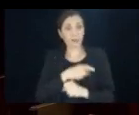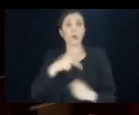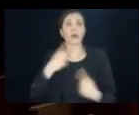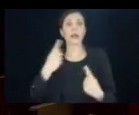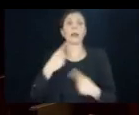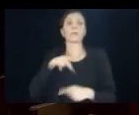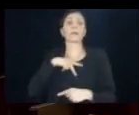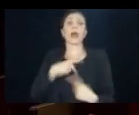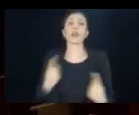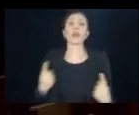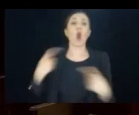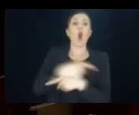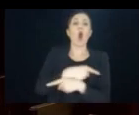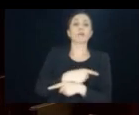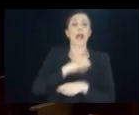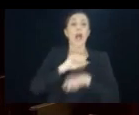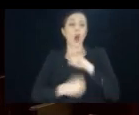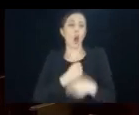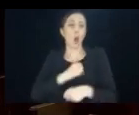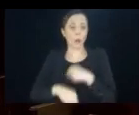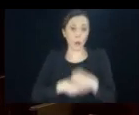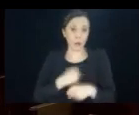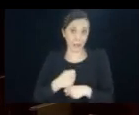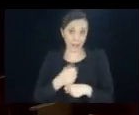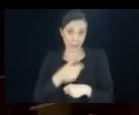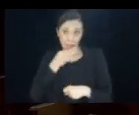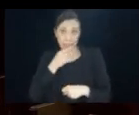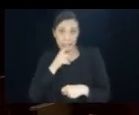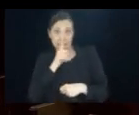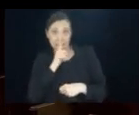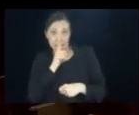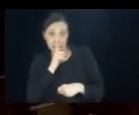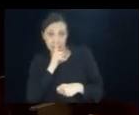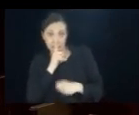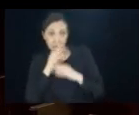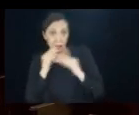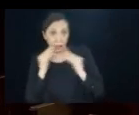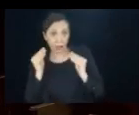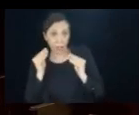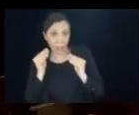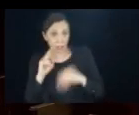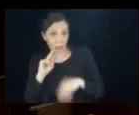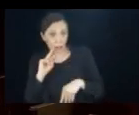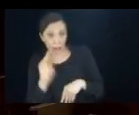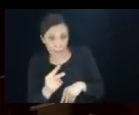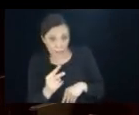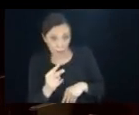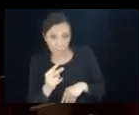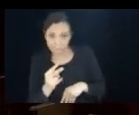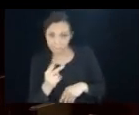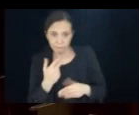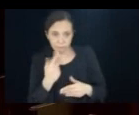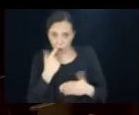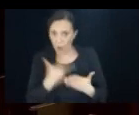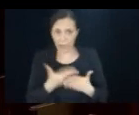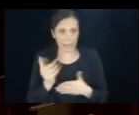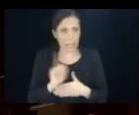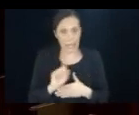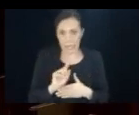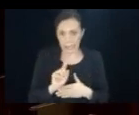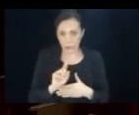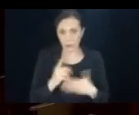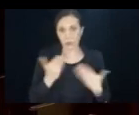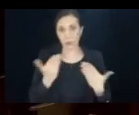fa esattamente l'opposto e il silenzio non può essere una risposta, o meglio, è